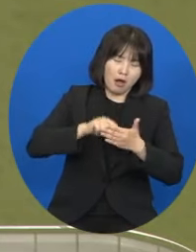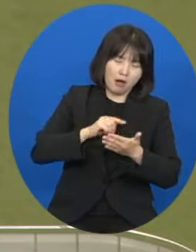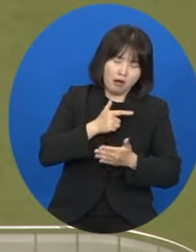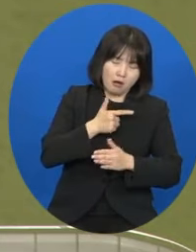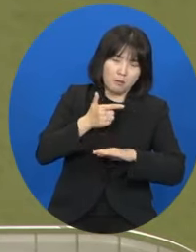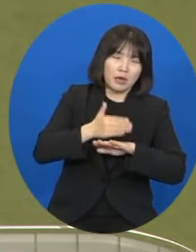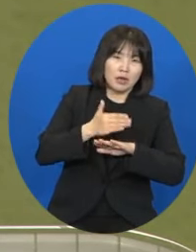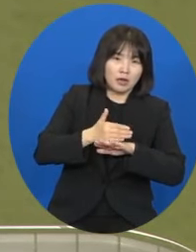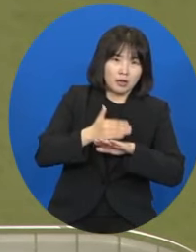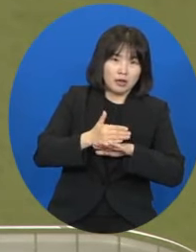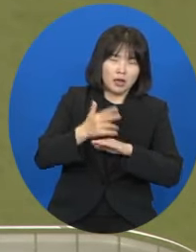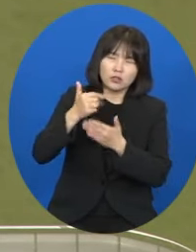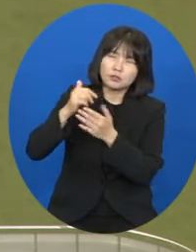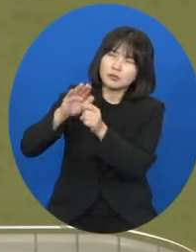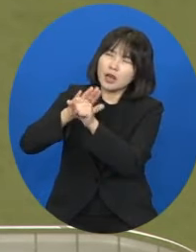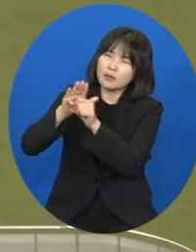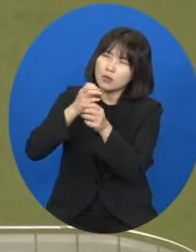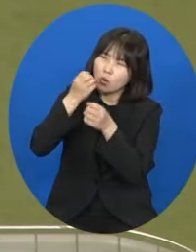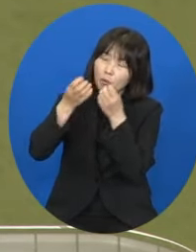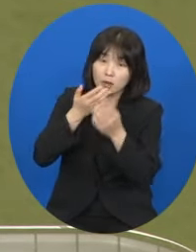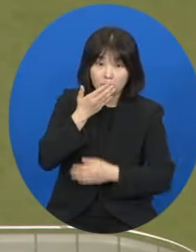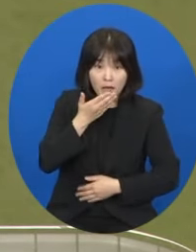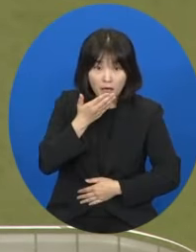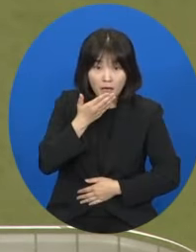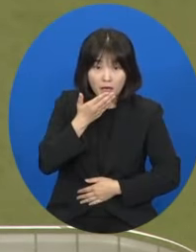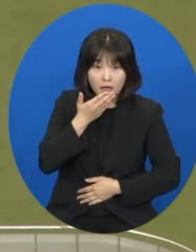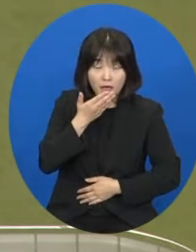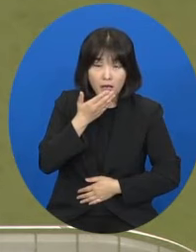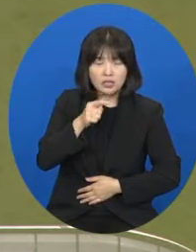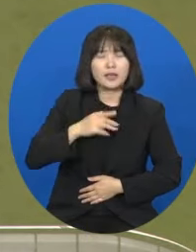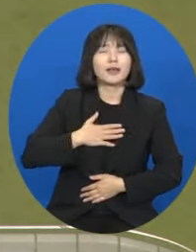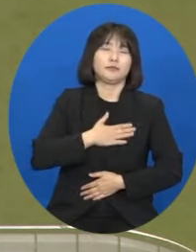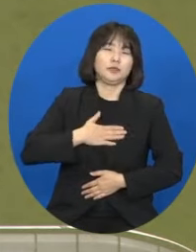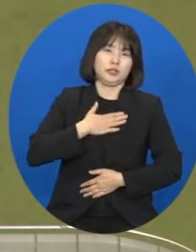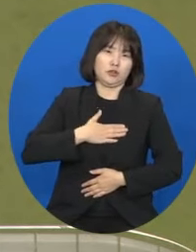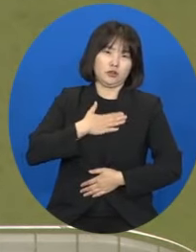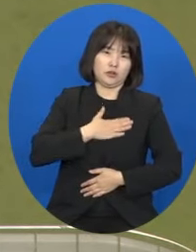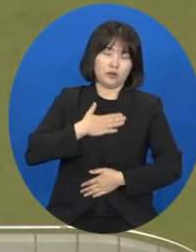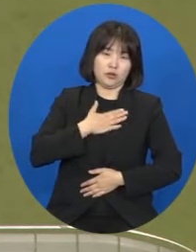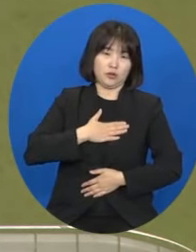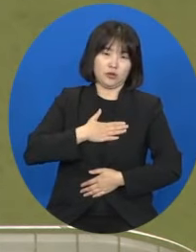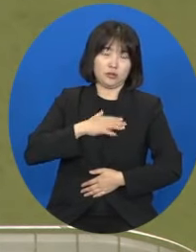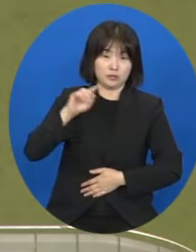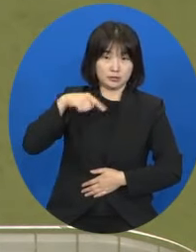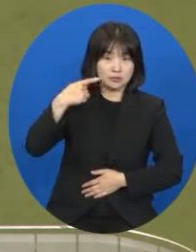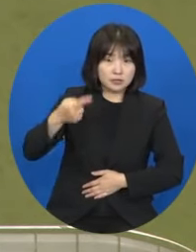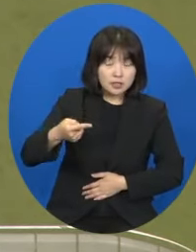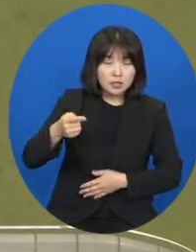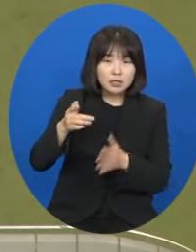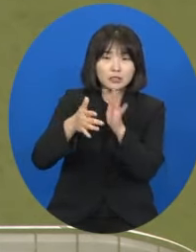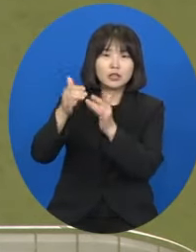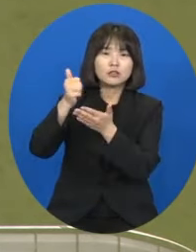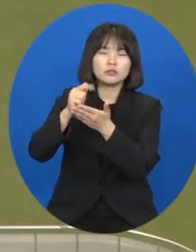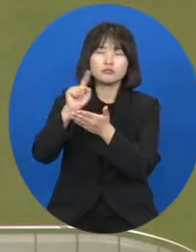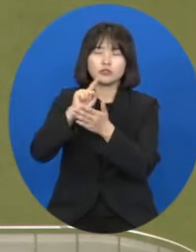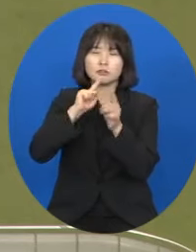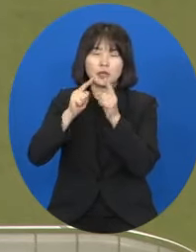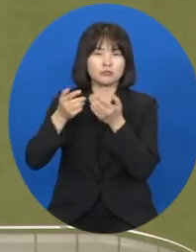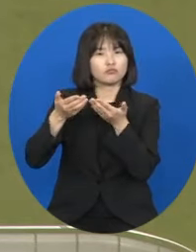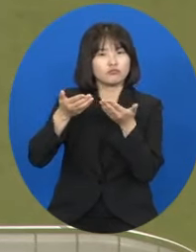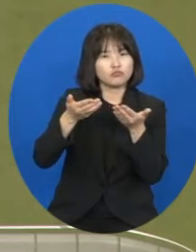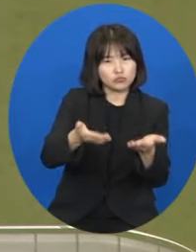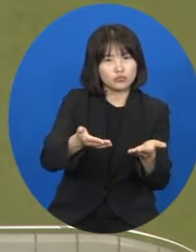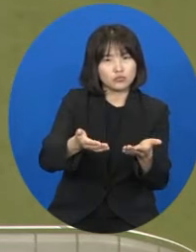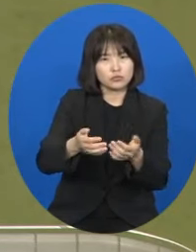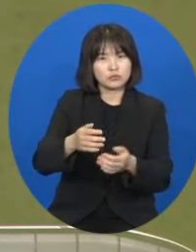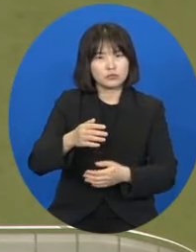감사하고 주님을 사랑합니다 이런 고백이 있으세요? 그것이 감정이에요. 그 다음에 예수님께서 어떤 말씀을 주셨어요? 너는